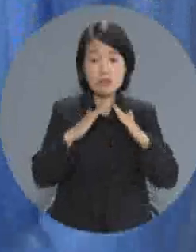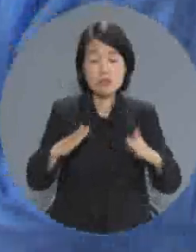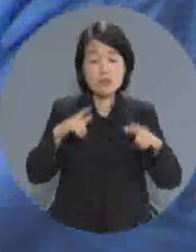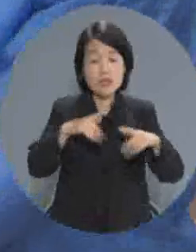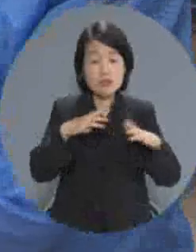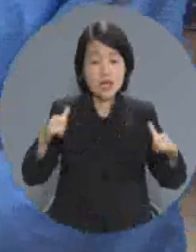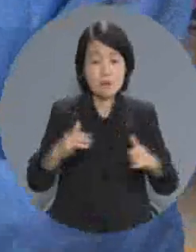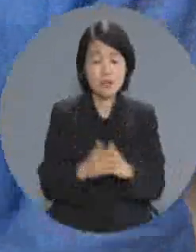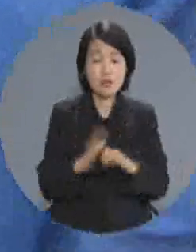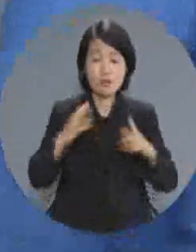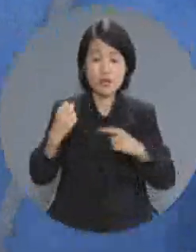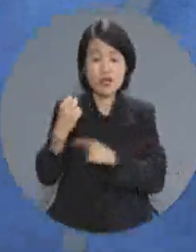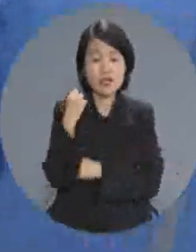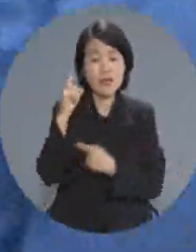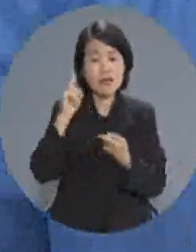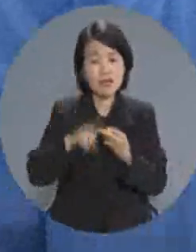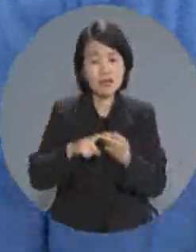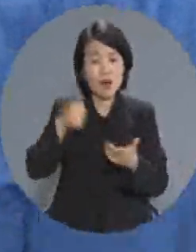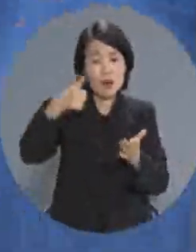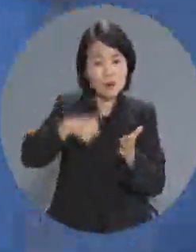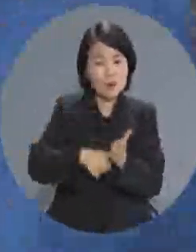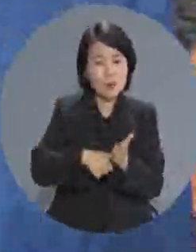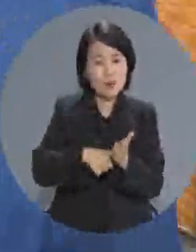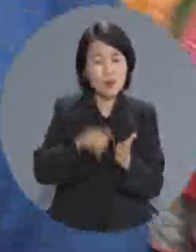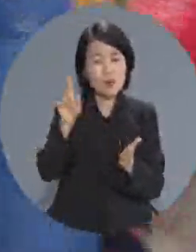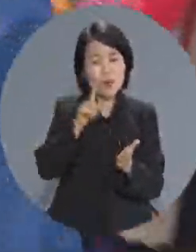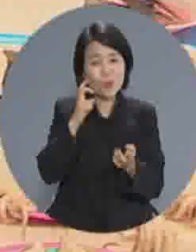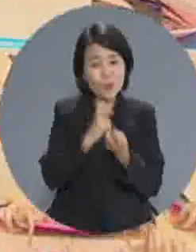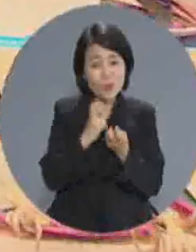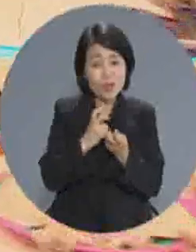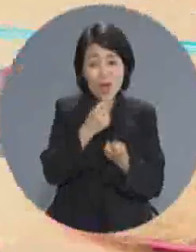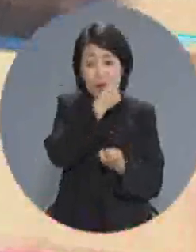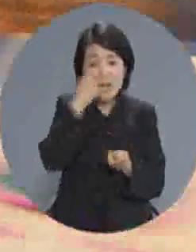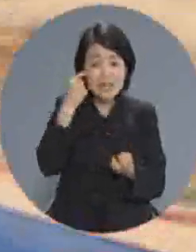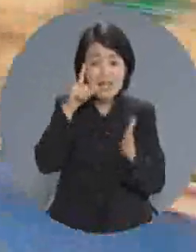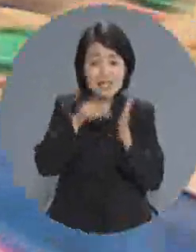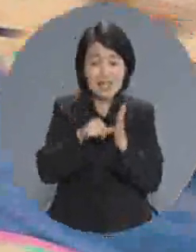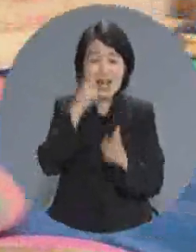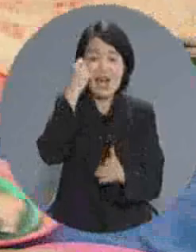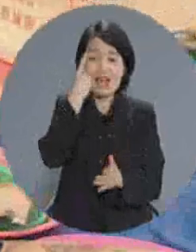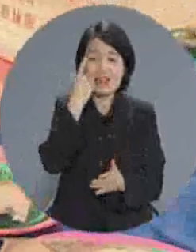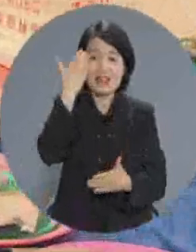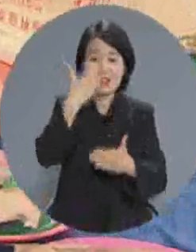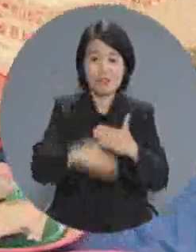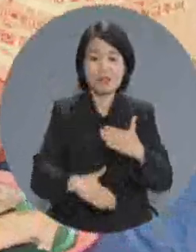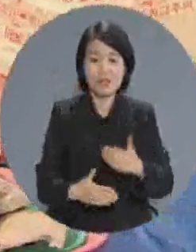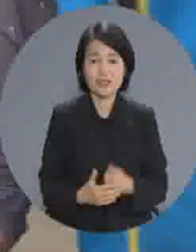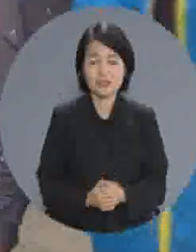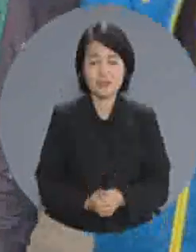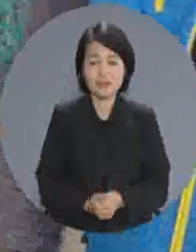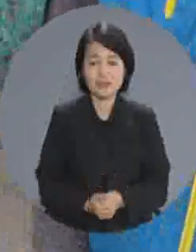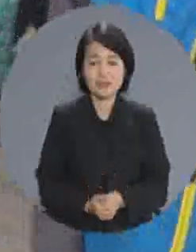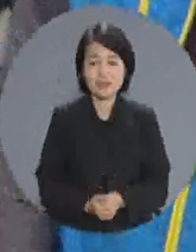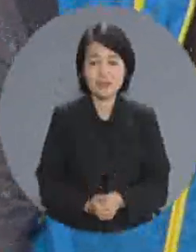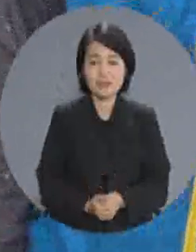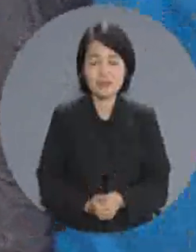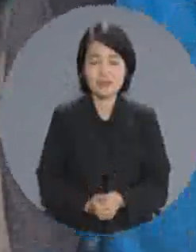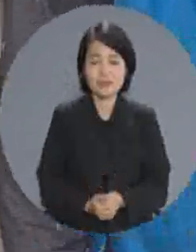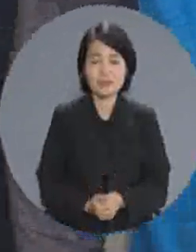지역민들이 이런 국민의힘에 어떤 표심을 보일지 확인하기까지는 이제 한 달여 남았습니다. MBC